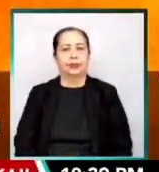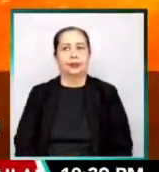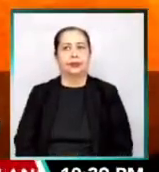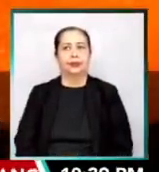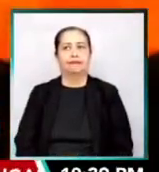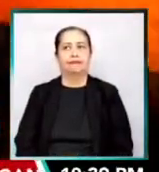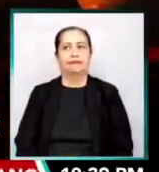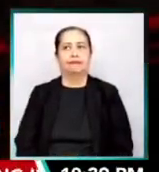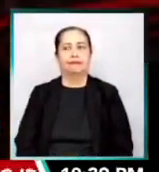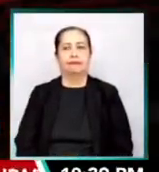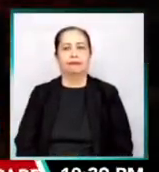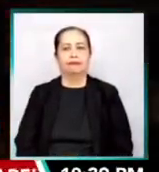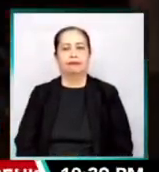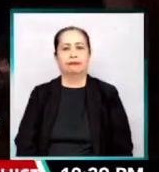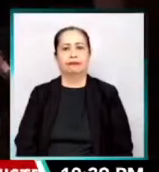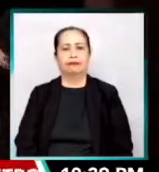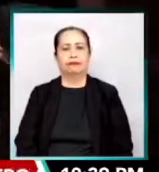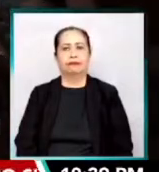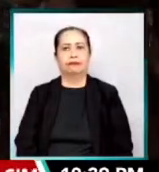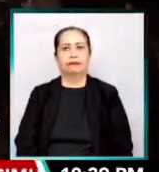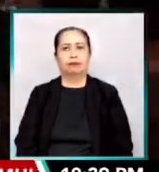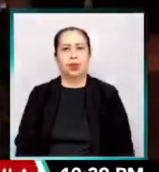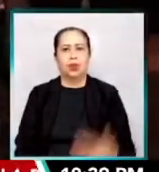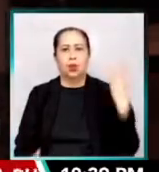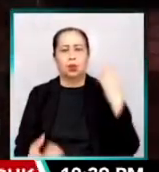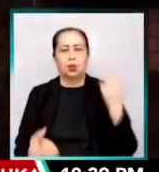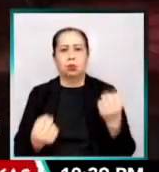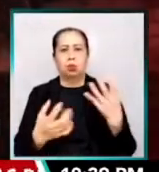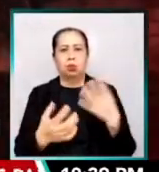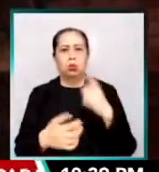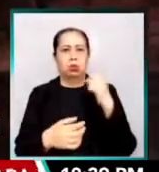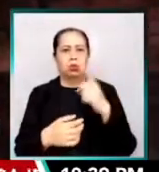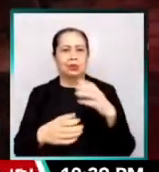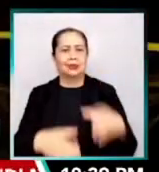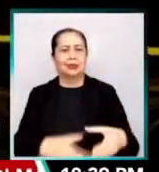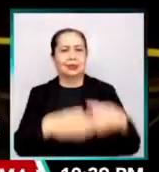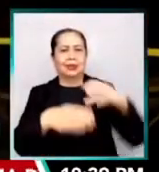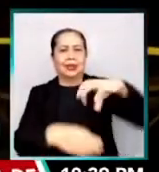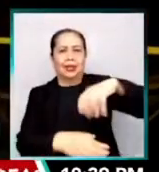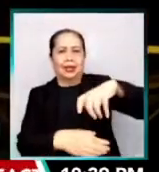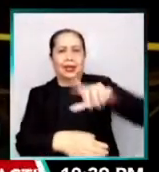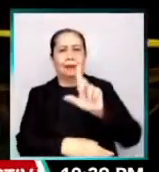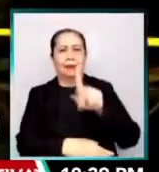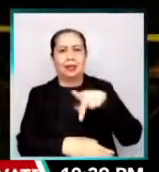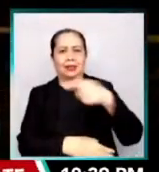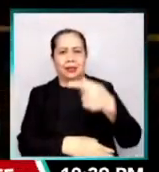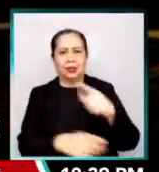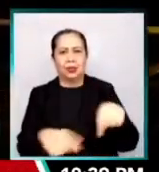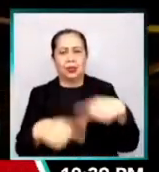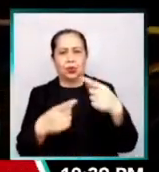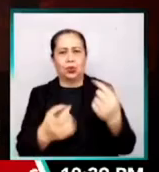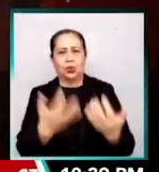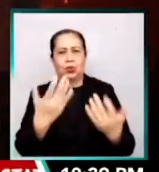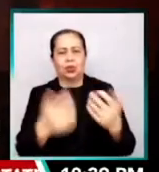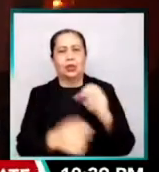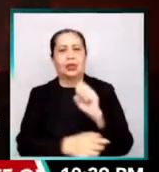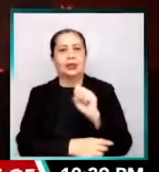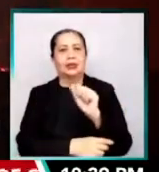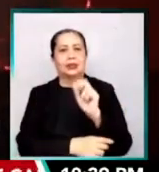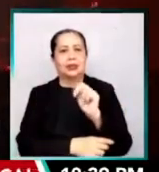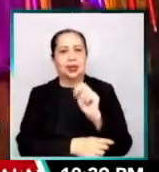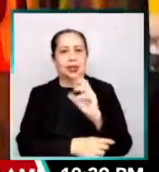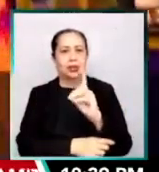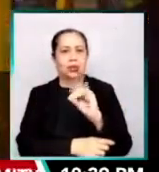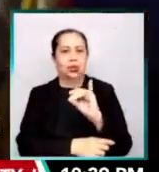Sumabog! Ang lakas! Sumabog ang isang tangke ng LPG sa kasagsagan ng sunog sa Barangay San Dionisio, Parañaque, alas 3 ng